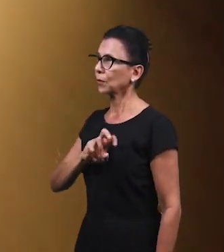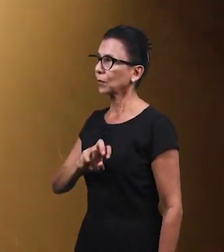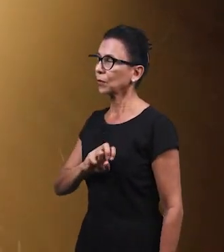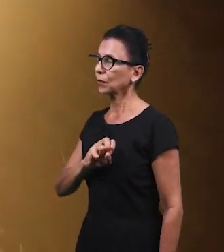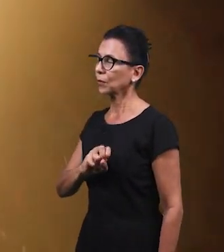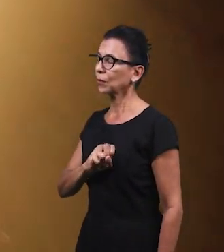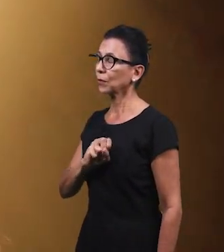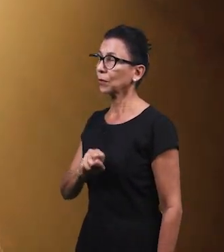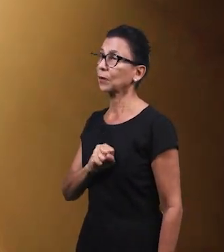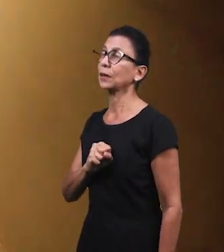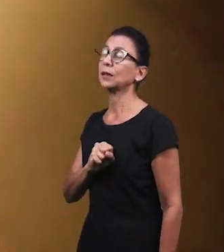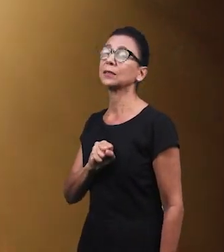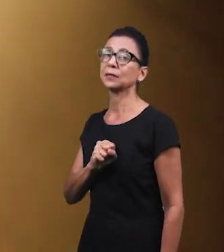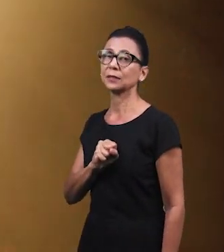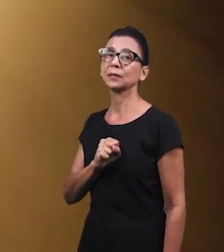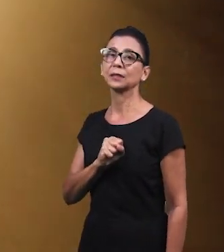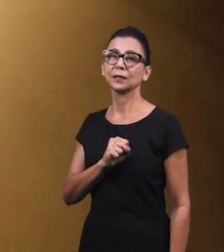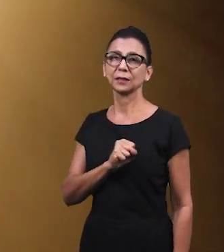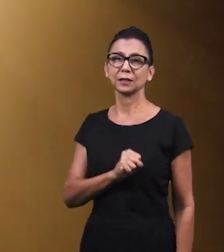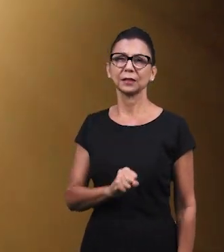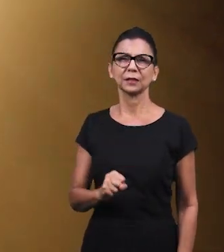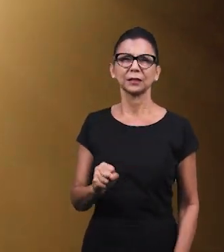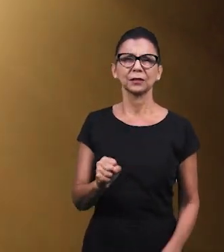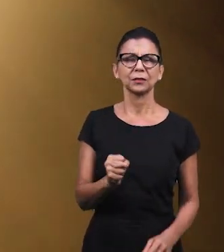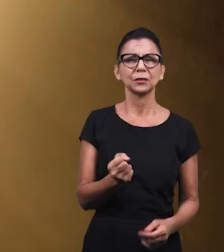С любовью,